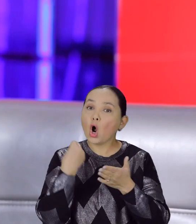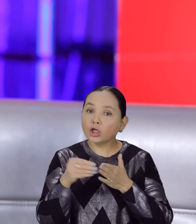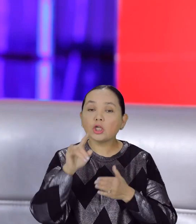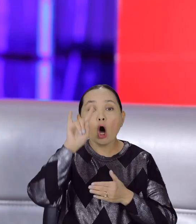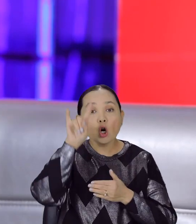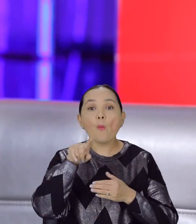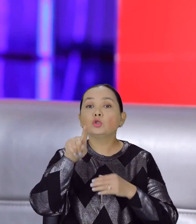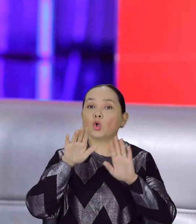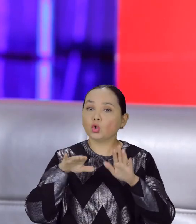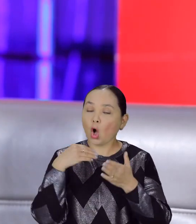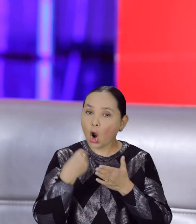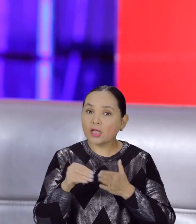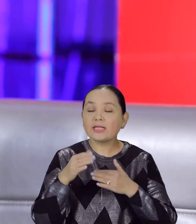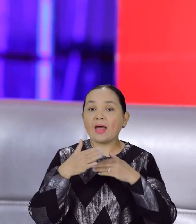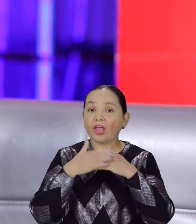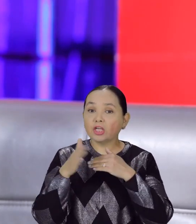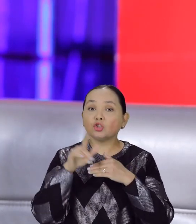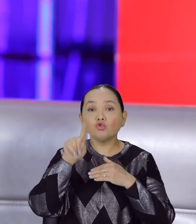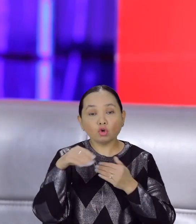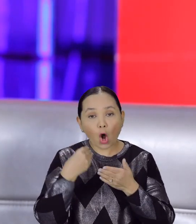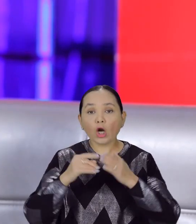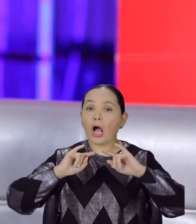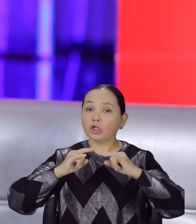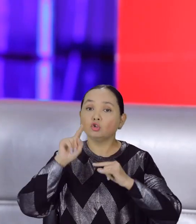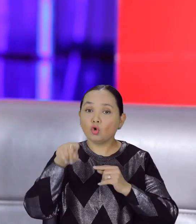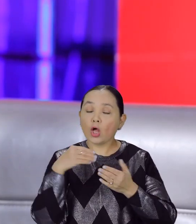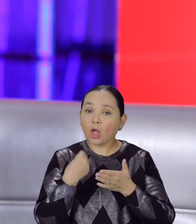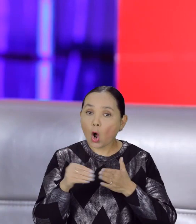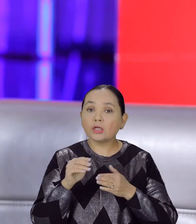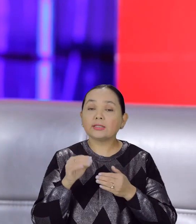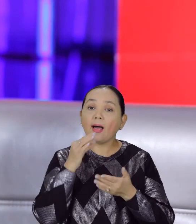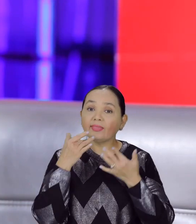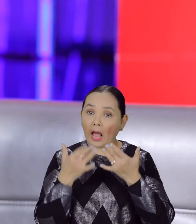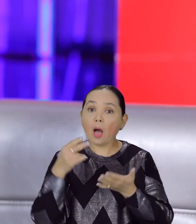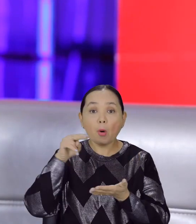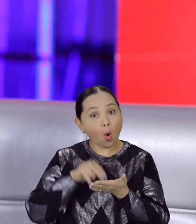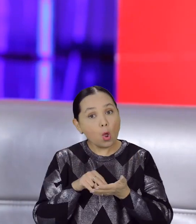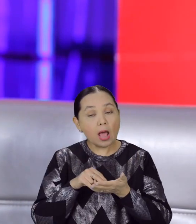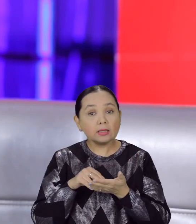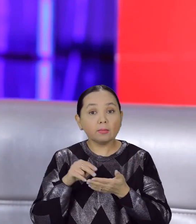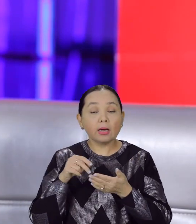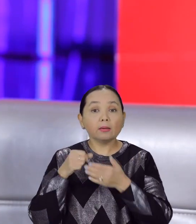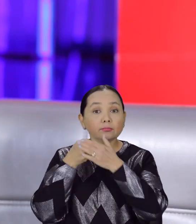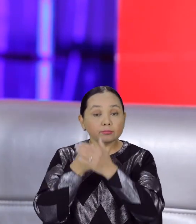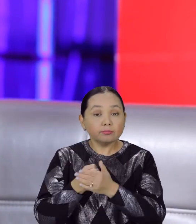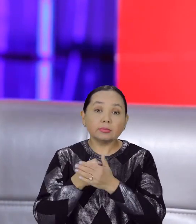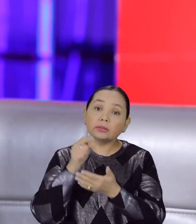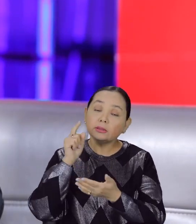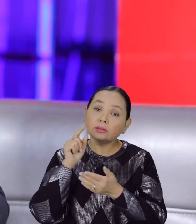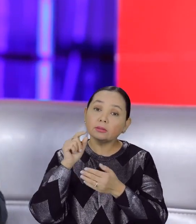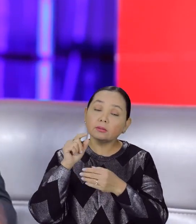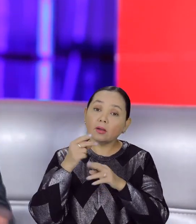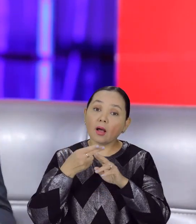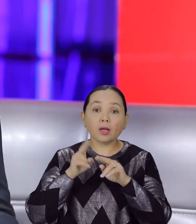shu yerdan olasan, eshikni shu yerdan olasan, g'ishni shu yerdan olasan degan talab qo'yiladimi, qo'yilmaydimi? Bu